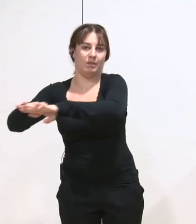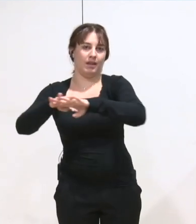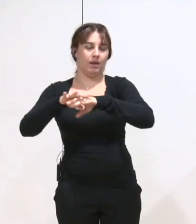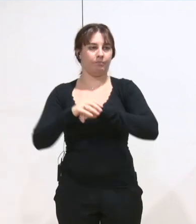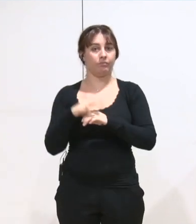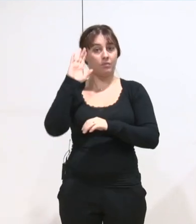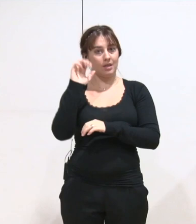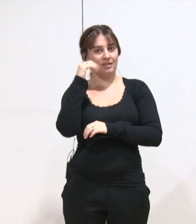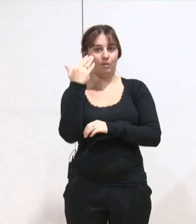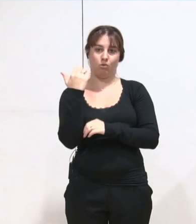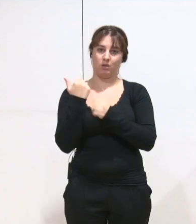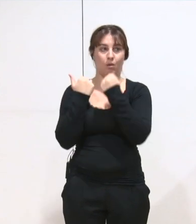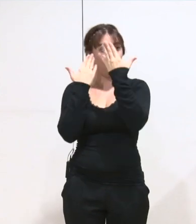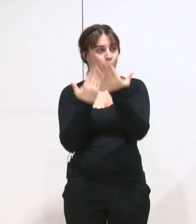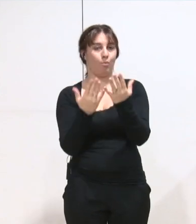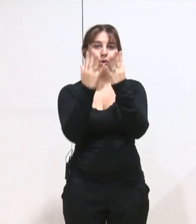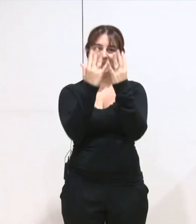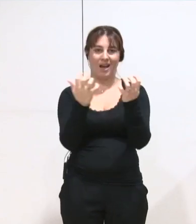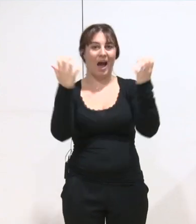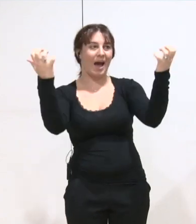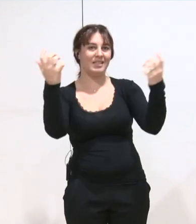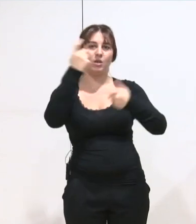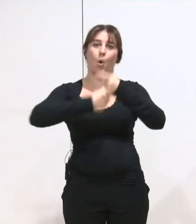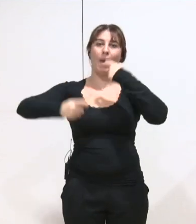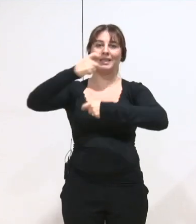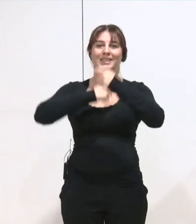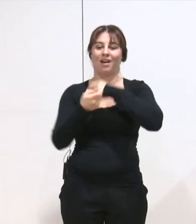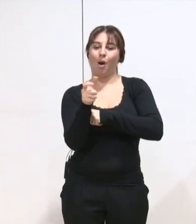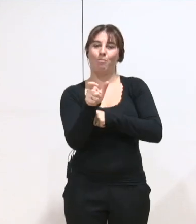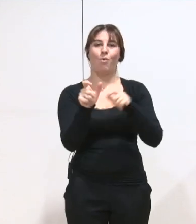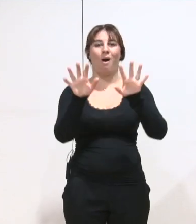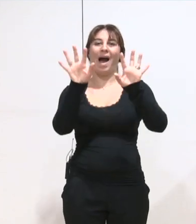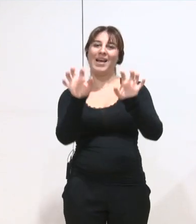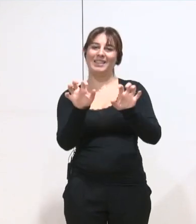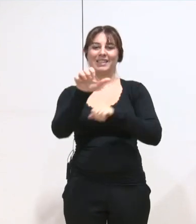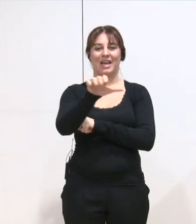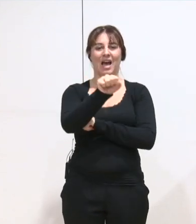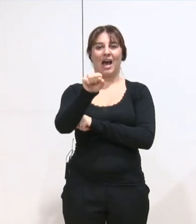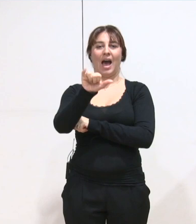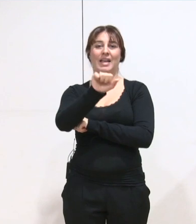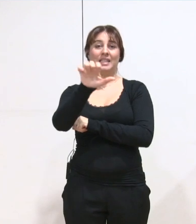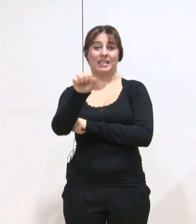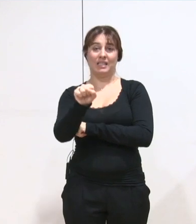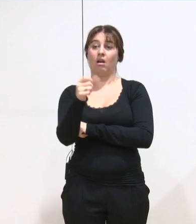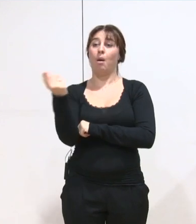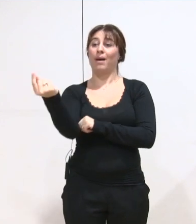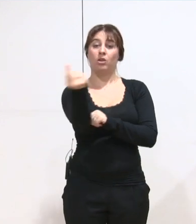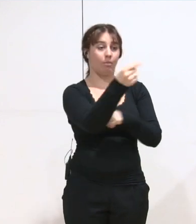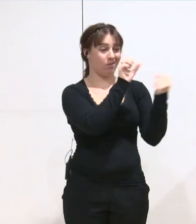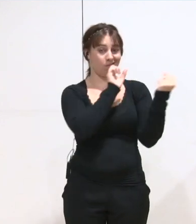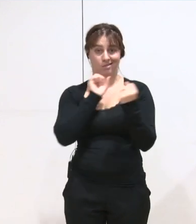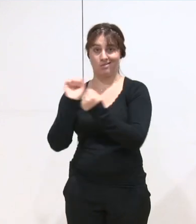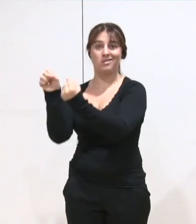d'ouvrir des assises du commerce. Assises, l'expression a été élaborée avec l'ensemble des partenaires. Ces